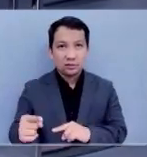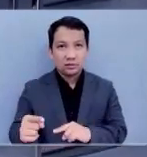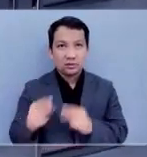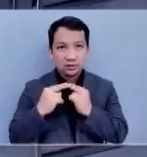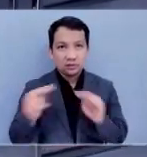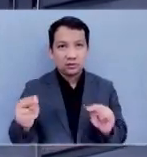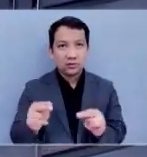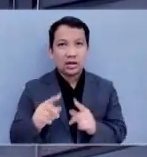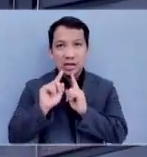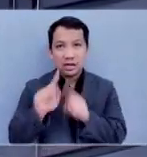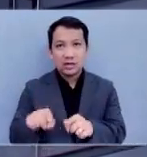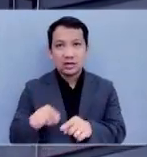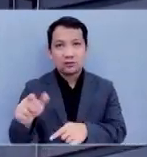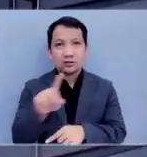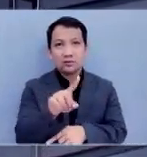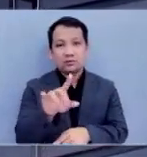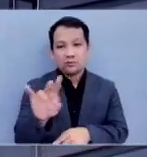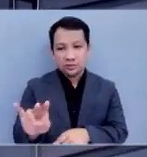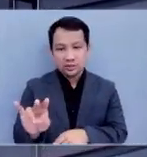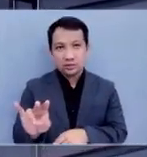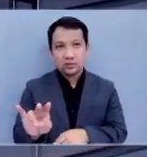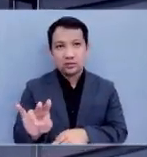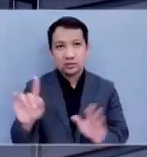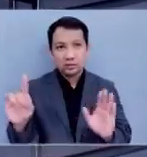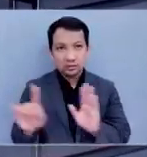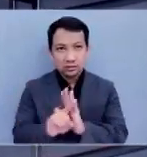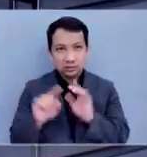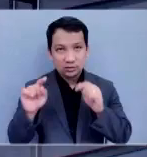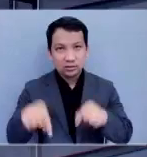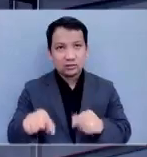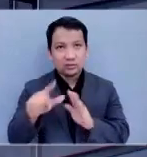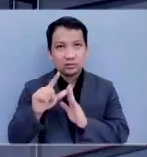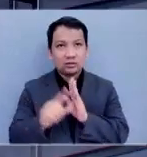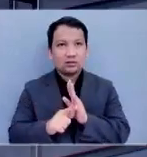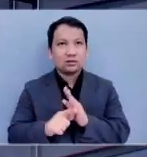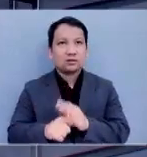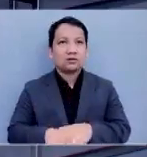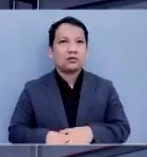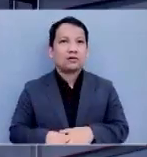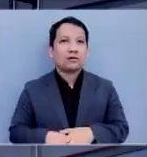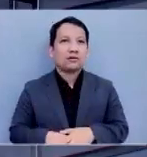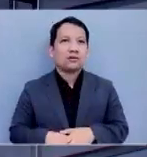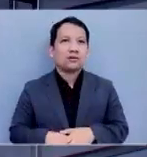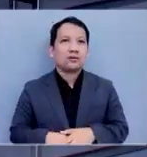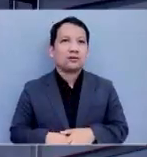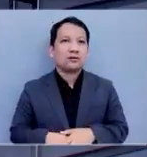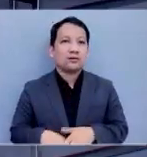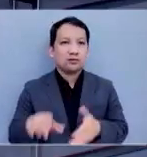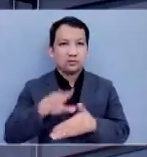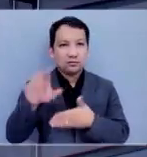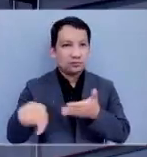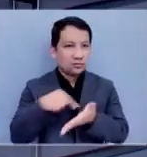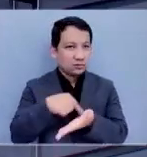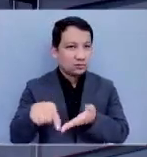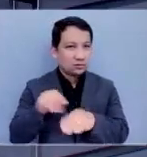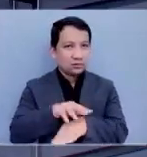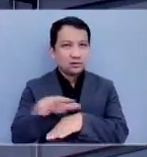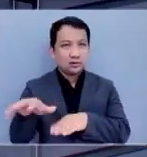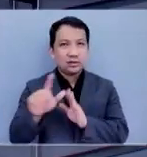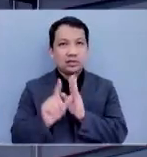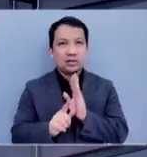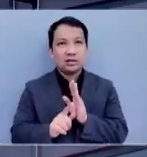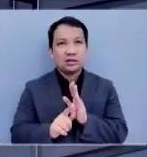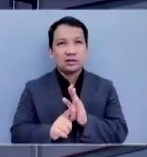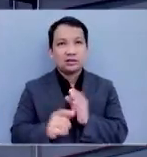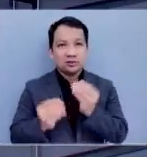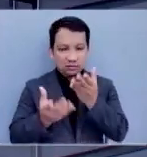yan, i-report nyo na yan sa 117 at bawal yan sa batas. Kaya talaga namang nakompletong ating linggo sa mga payong legal ni Attorney. Ang